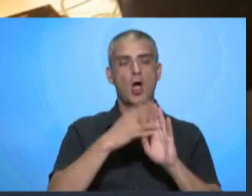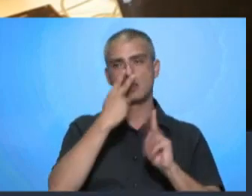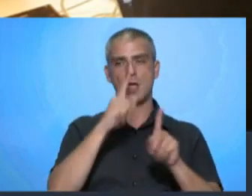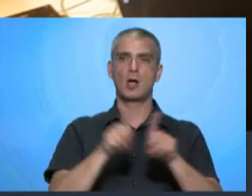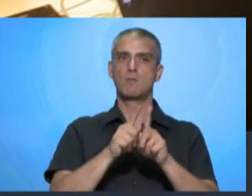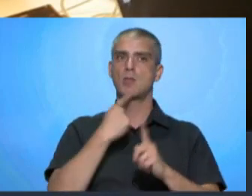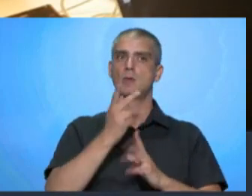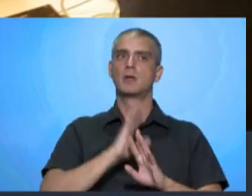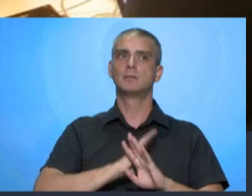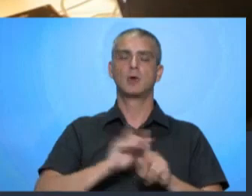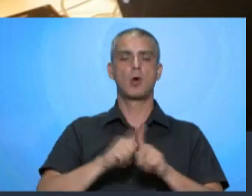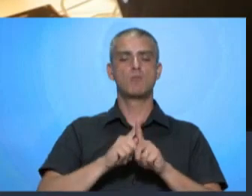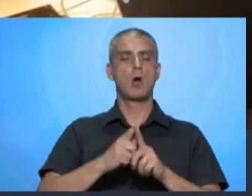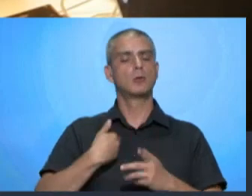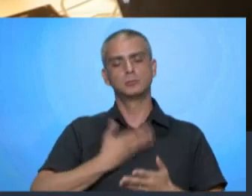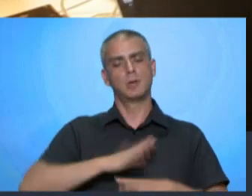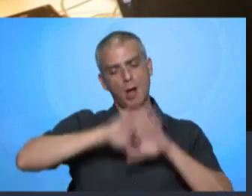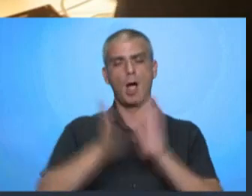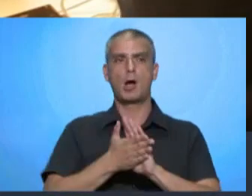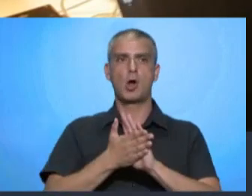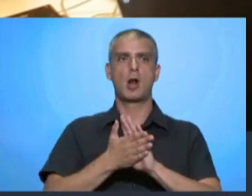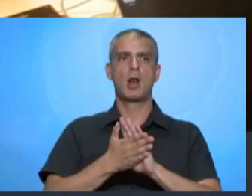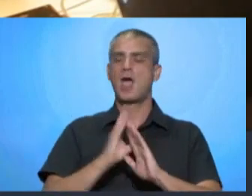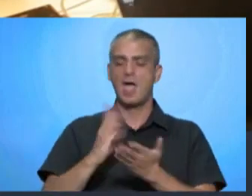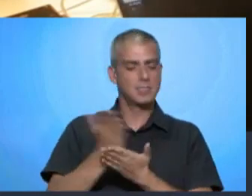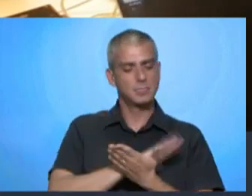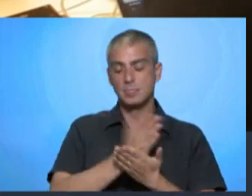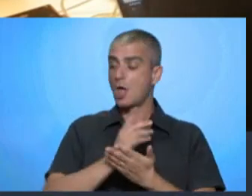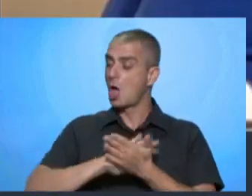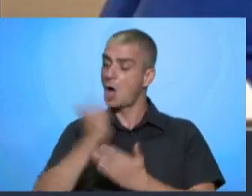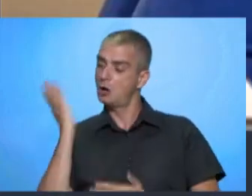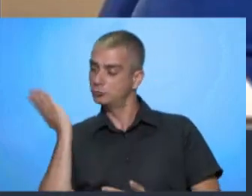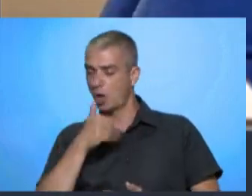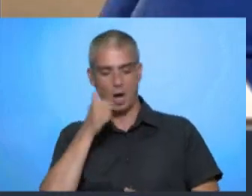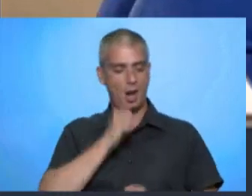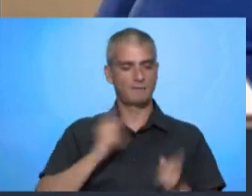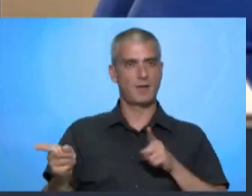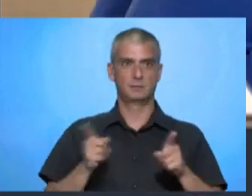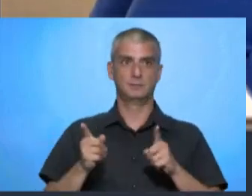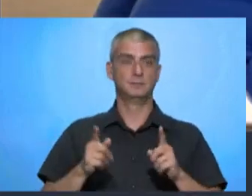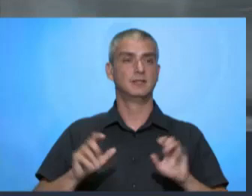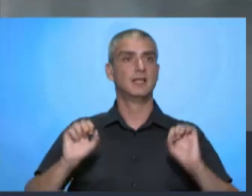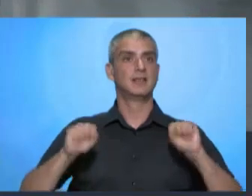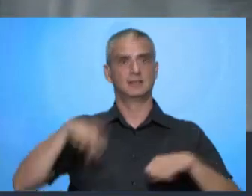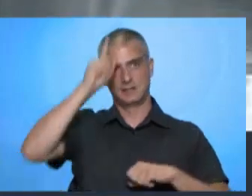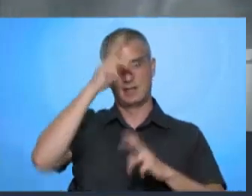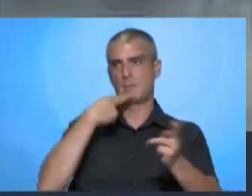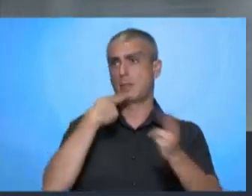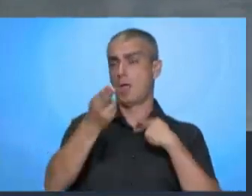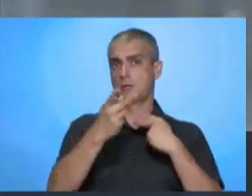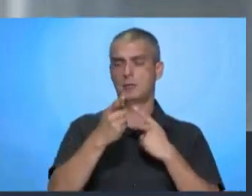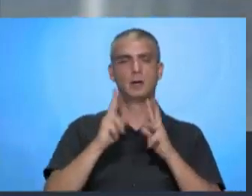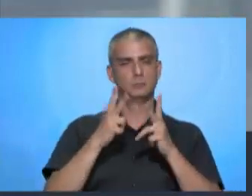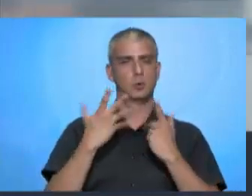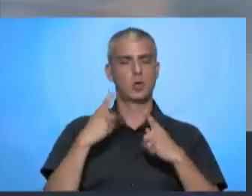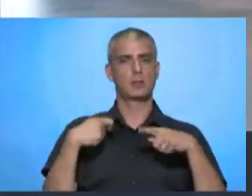we call a zero sum game. There's no gray area, it is black or it is white. Kanzlerin Germania Merkel ענתה לנשיא בצורה קצת